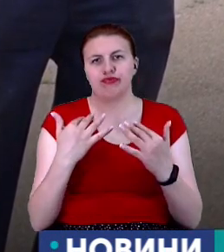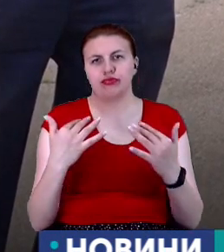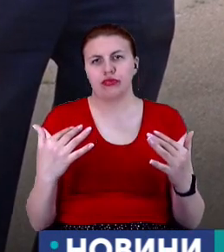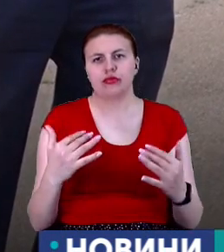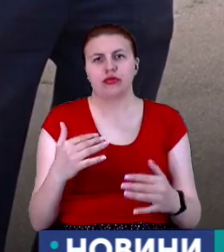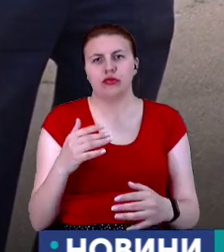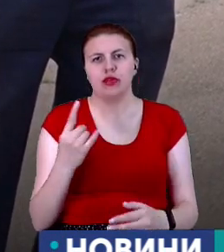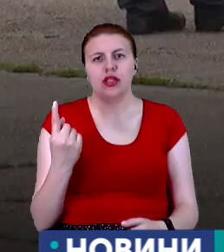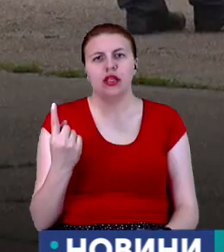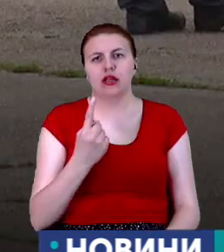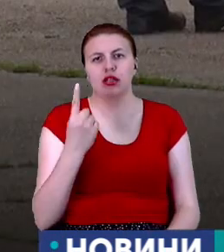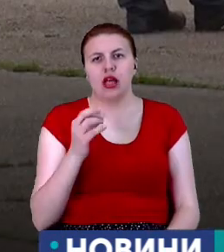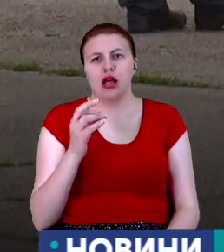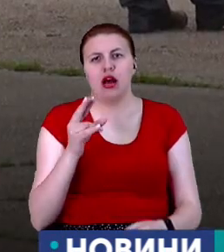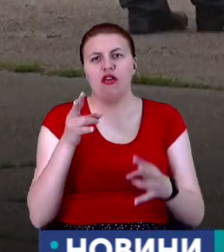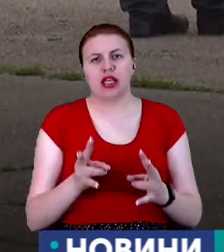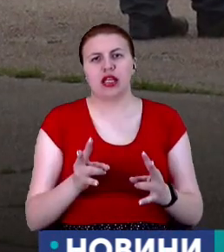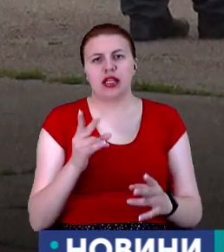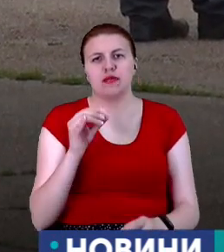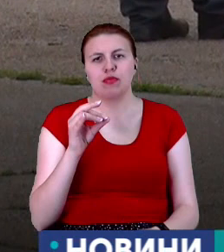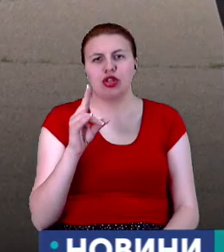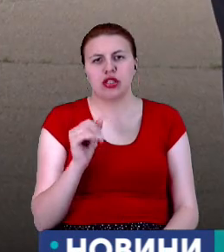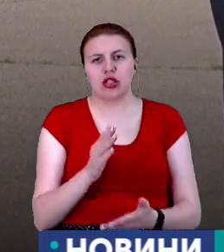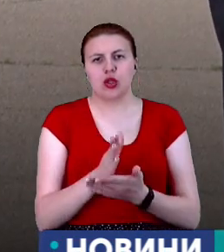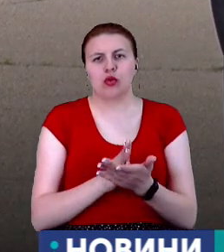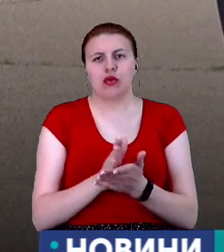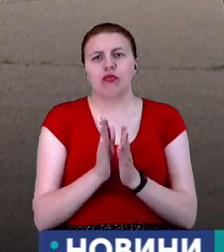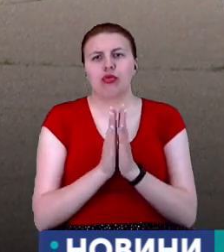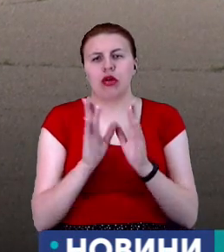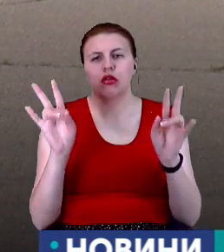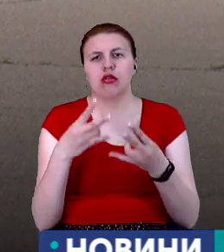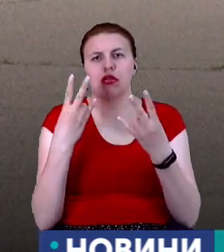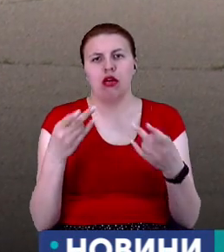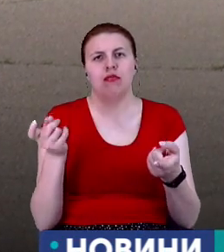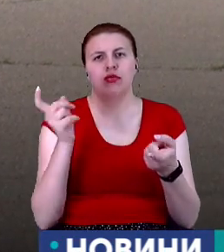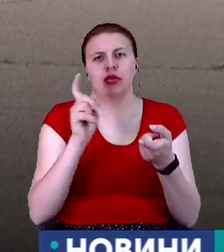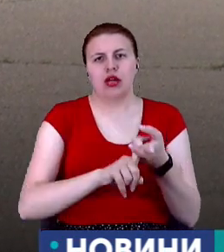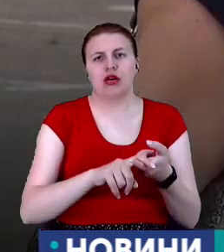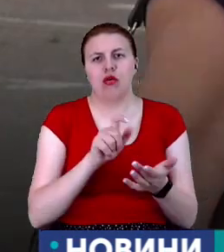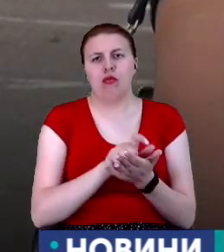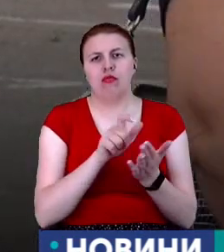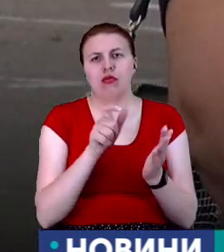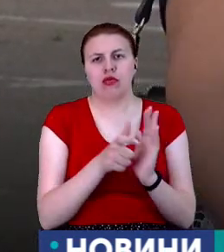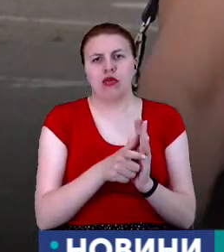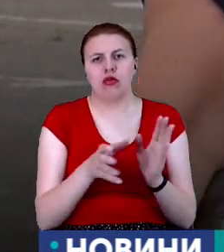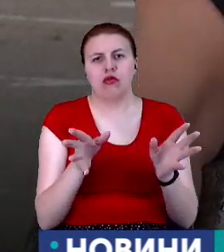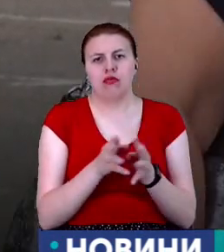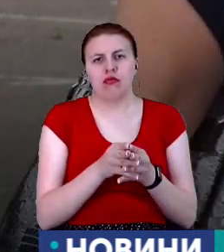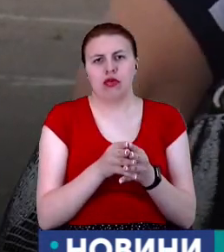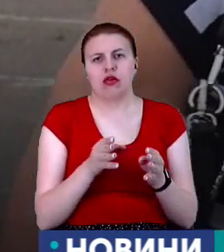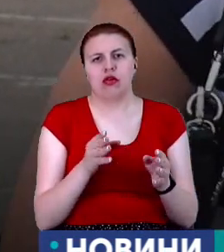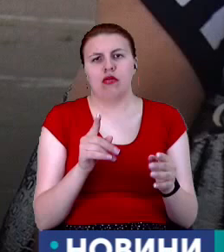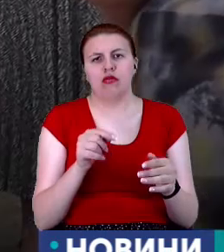аварійна диспетчерська служба». Просять не приєднувати їх до житлосервісу «Світанок». Люди кажуть, бояться, що через злиття